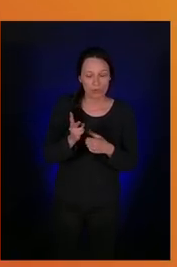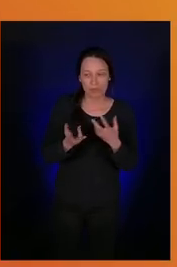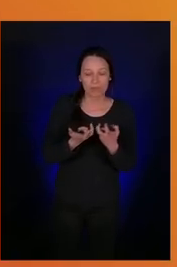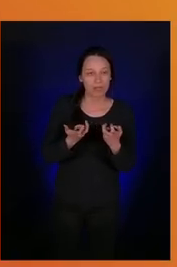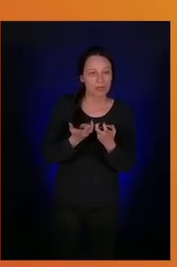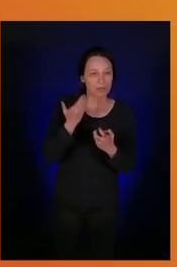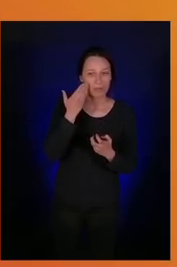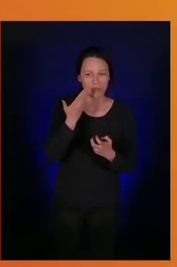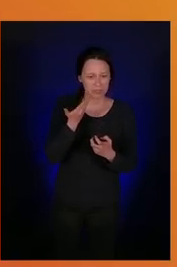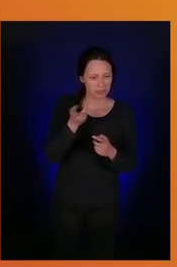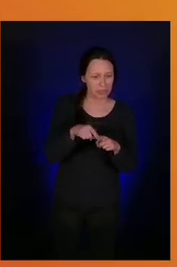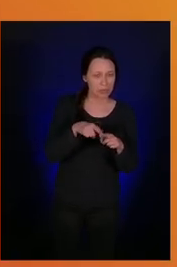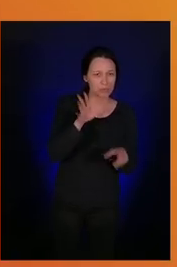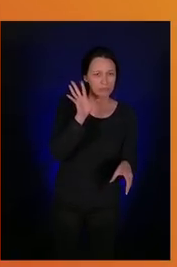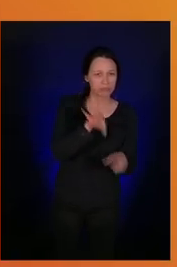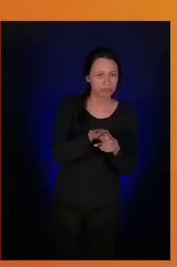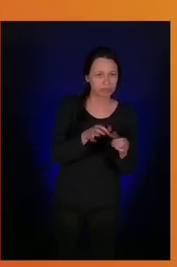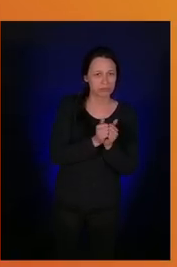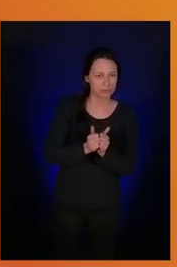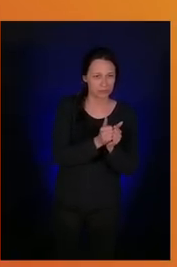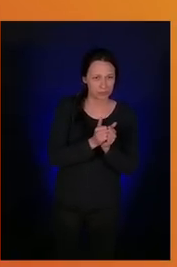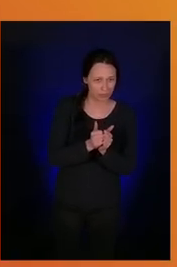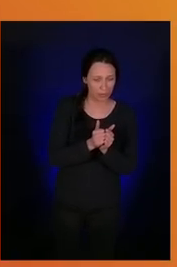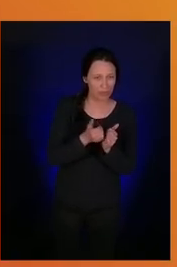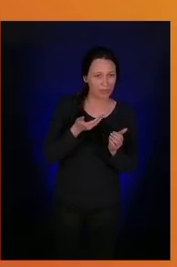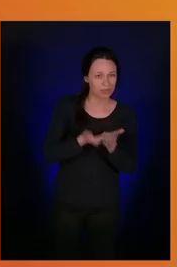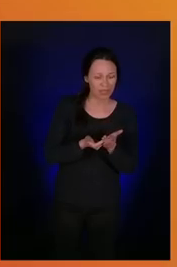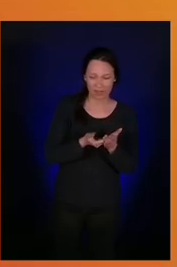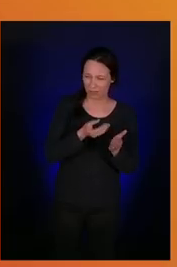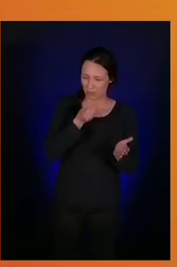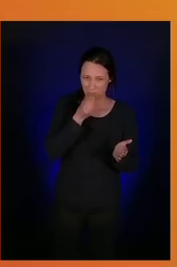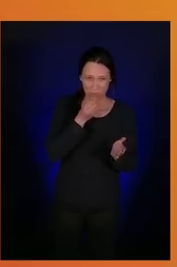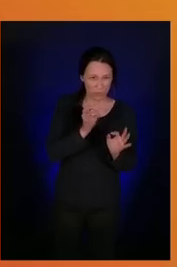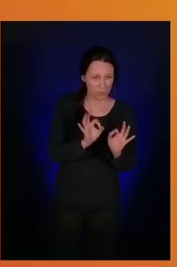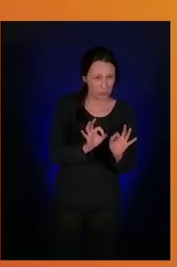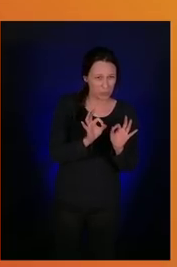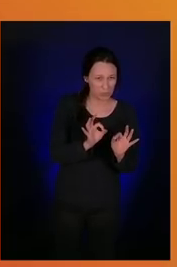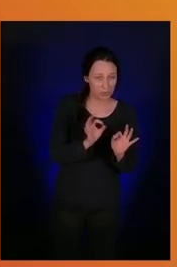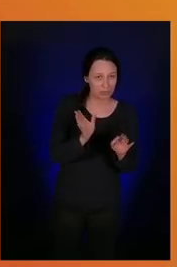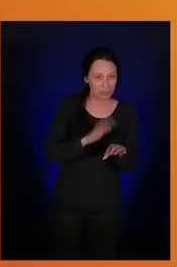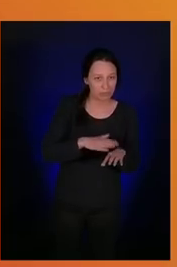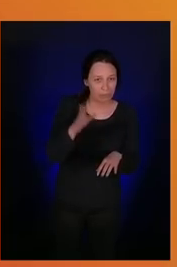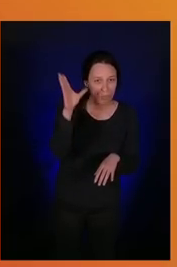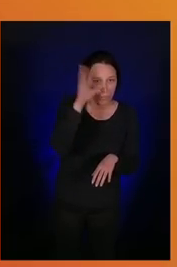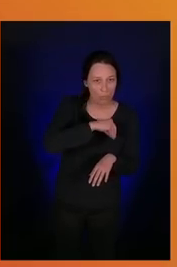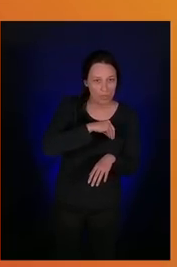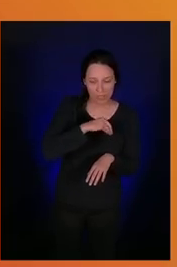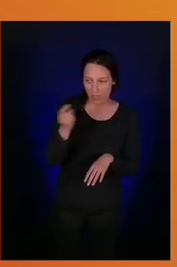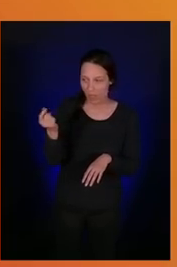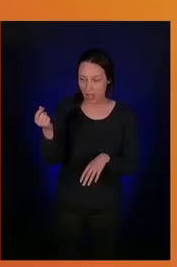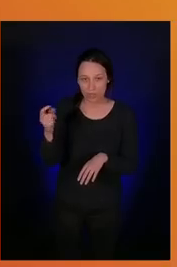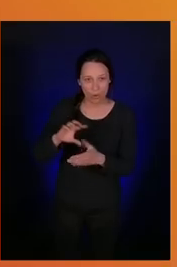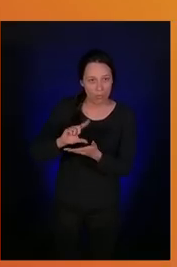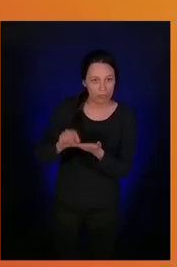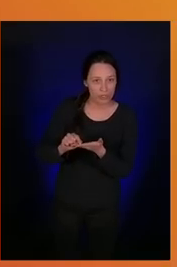collectivement, aussi juste fût-elle, qu'il faut la mettre en œuvre sans anticiper les moyens nécessaires. En